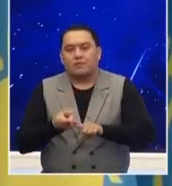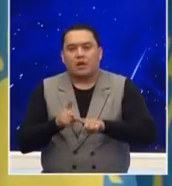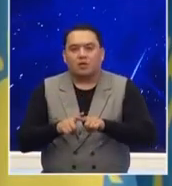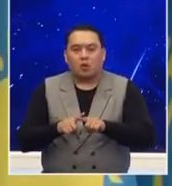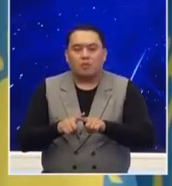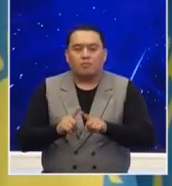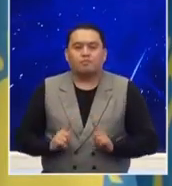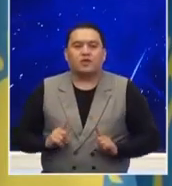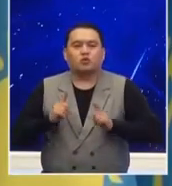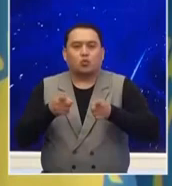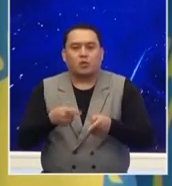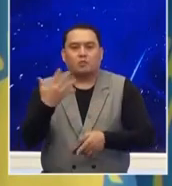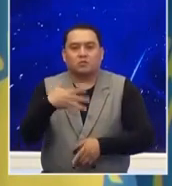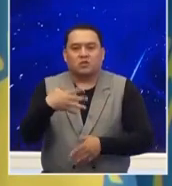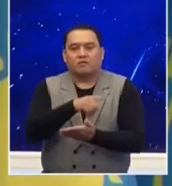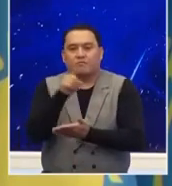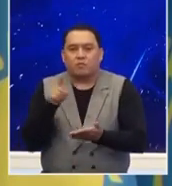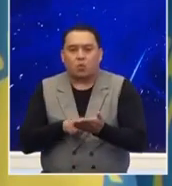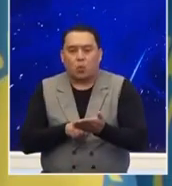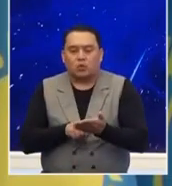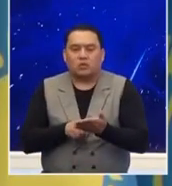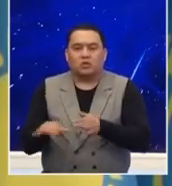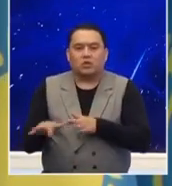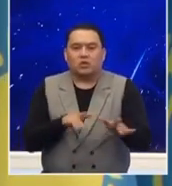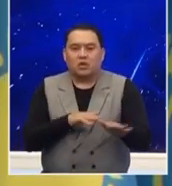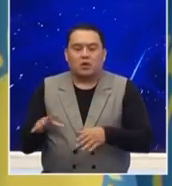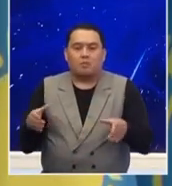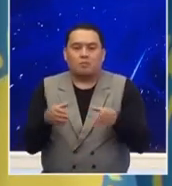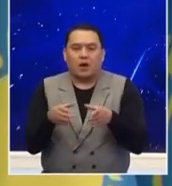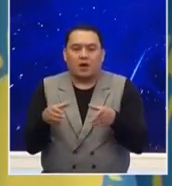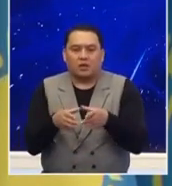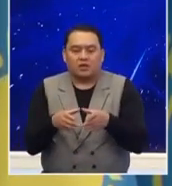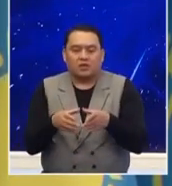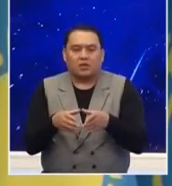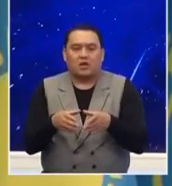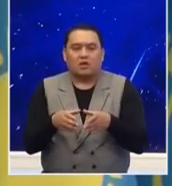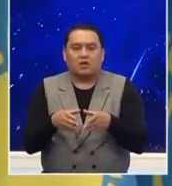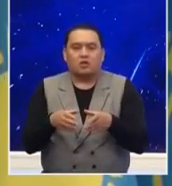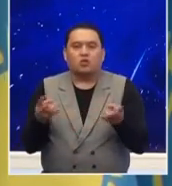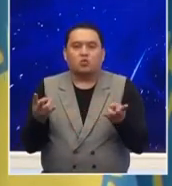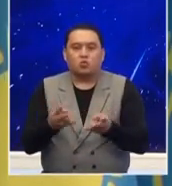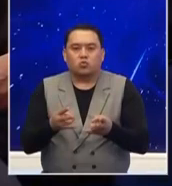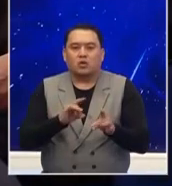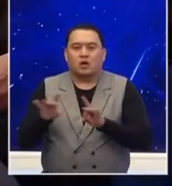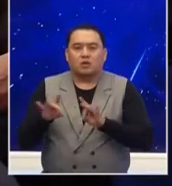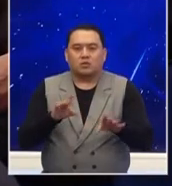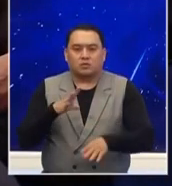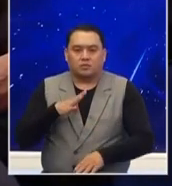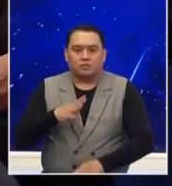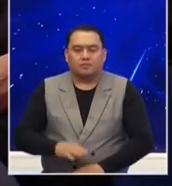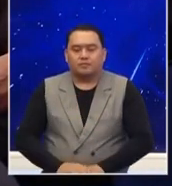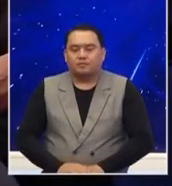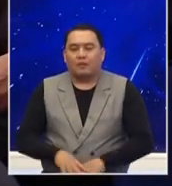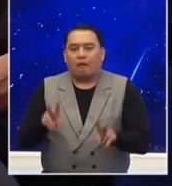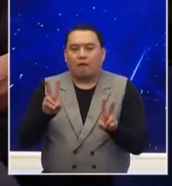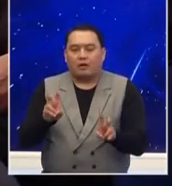На поступившиеся 50 вопросов о деятельности партии внутрипартийного праймериза даны необходимые разъяснения. В